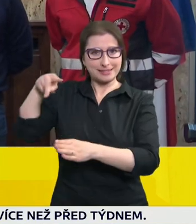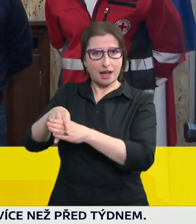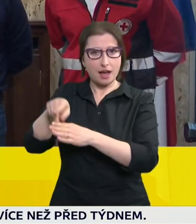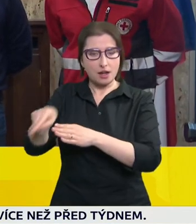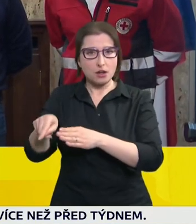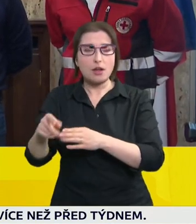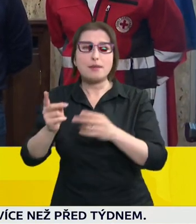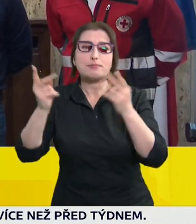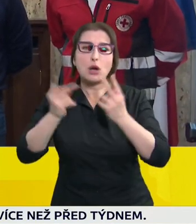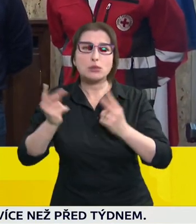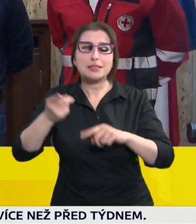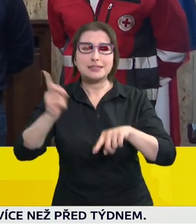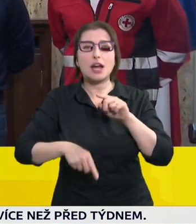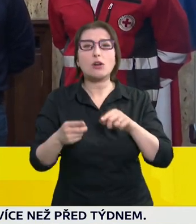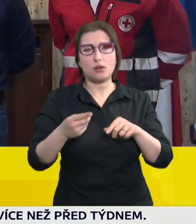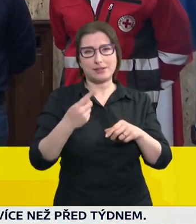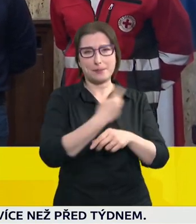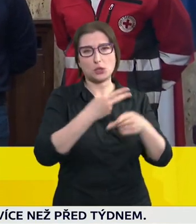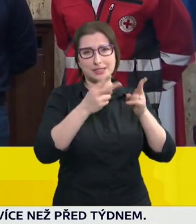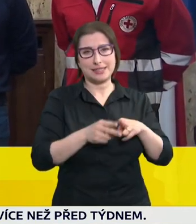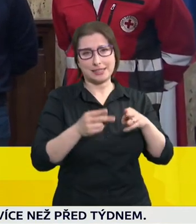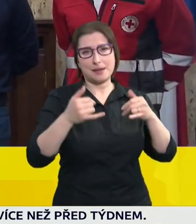polní nemocnice v Letňanech. Ten systém